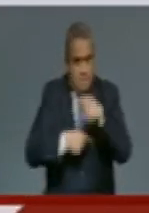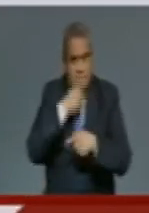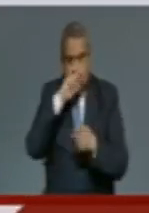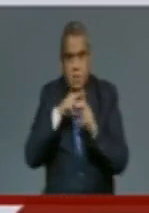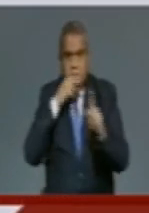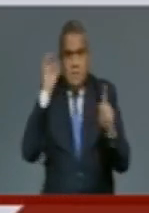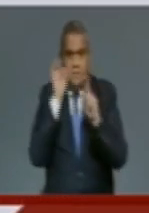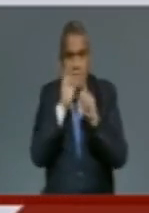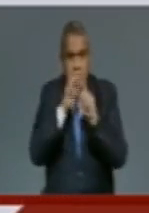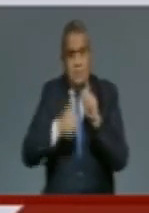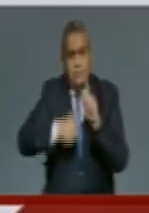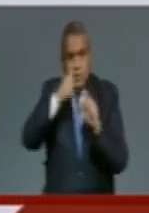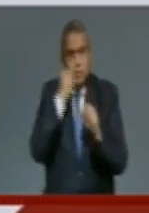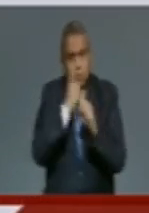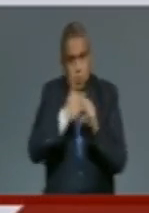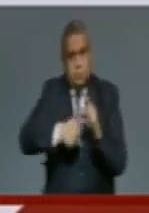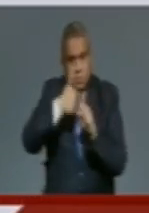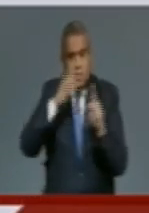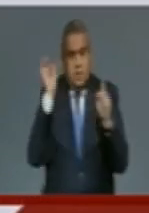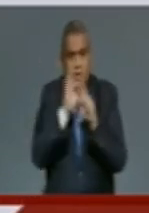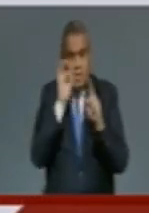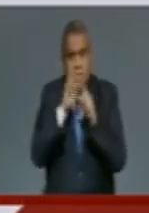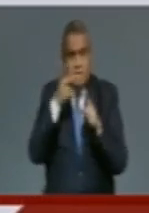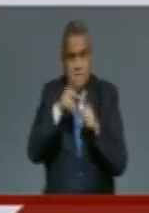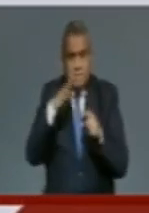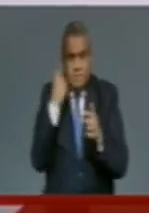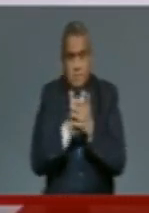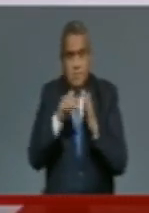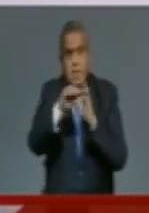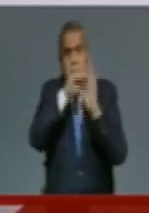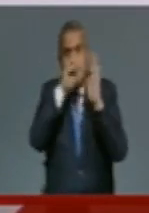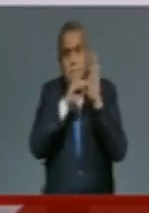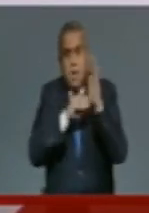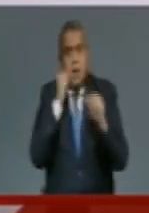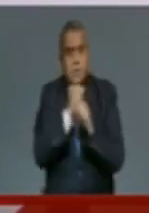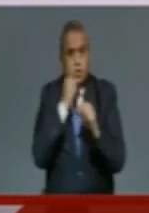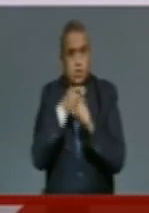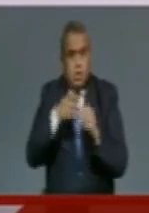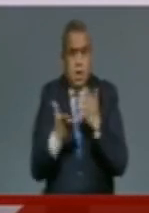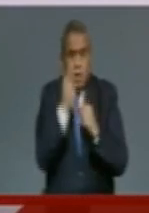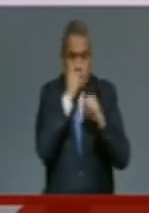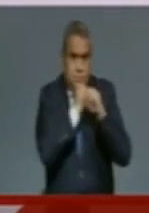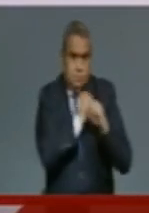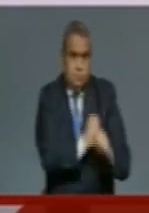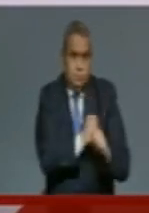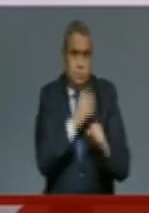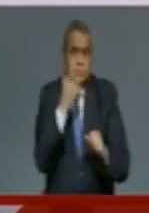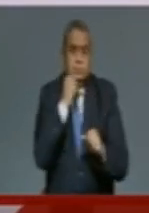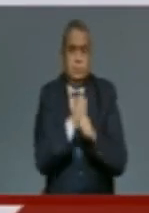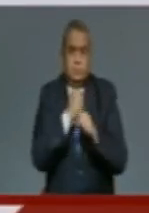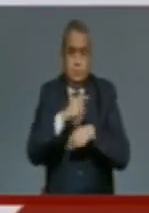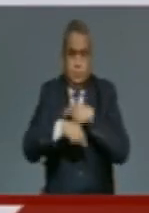المستهدفات اللي احنا بنتكلم فيها. بالإضافة لكده دخلنا في برامج تستهدف تنمية مستدامة وفي نفس الوقت